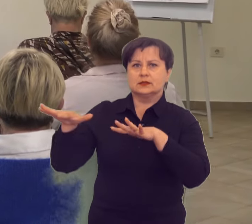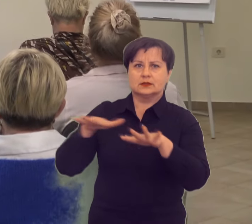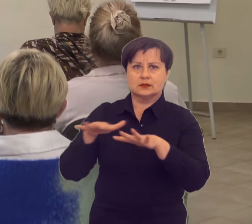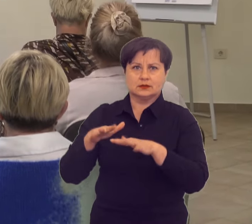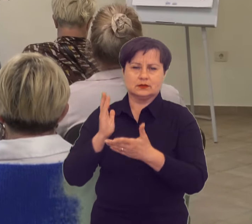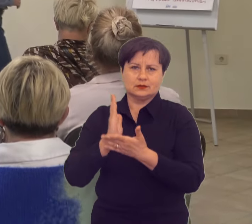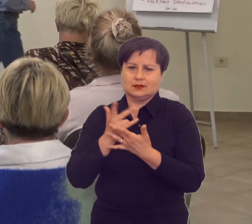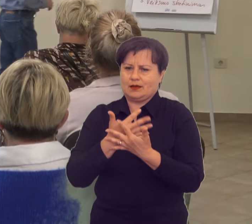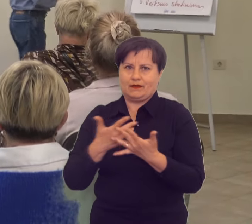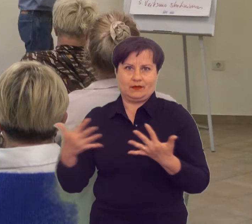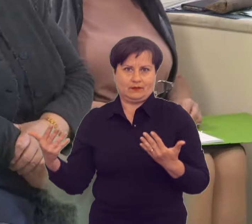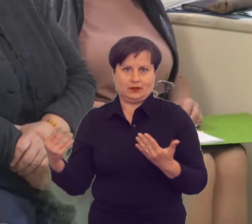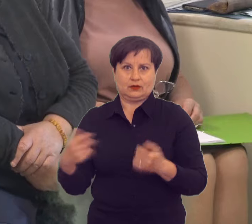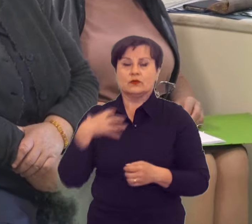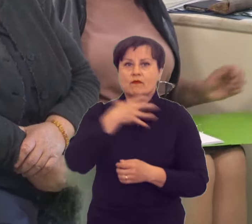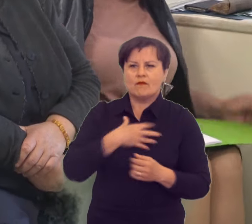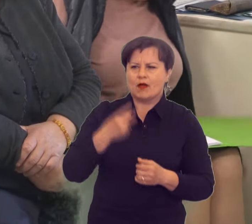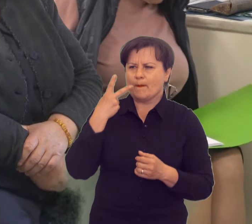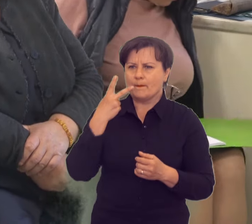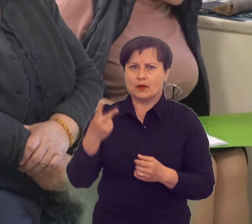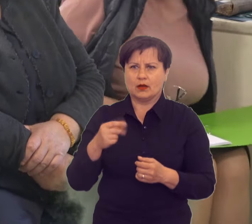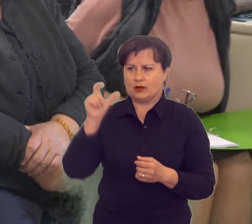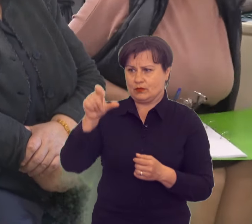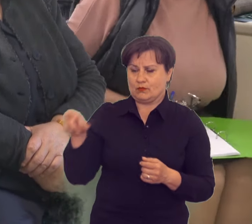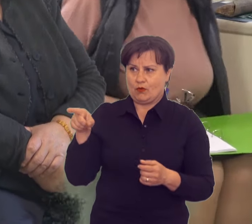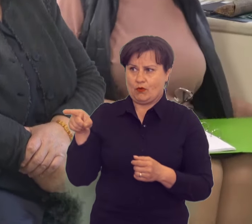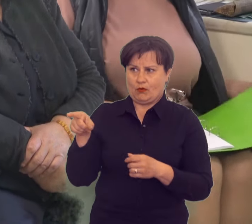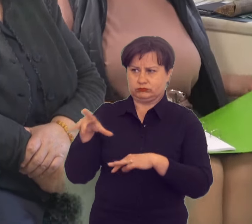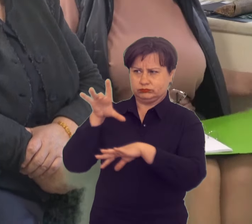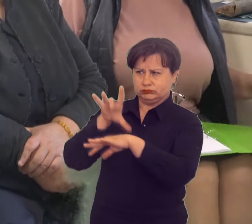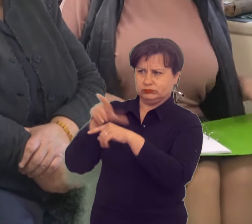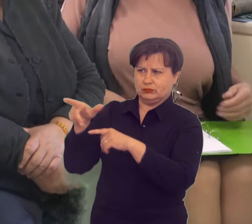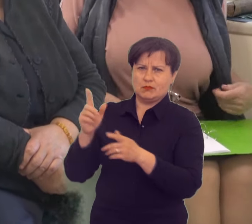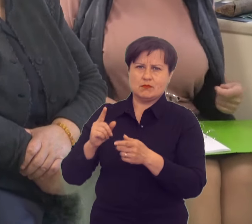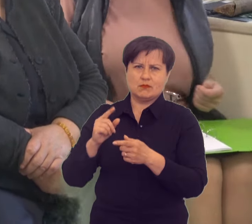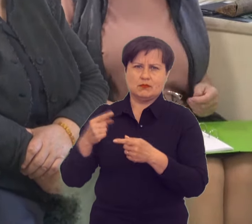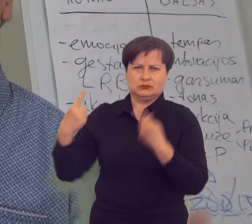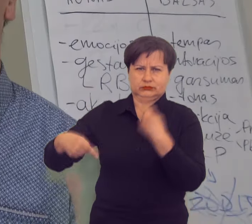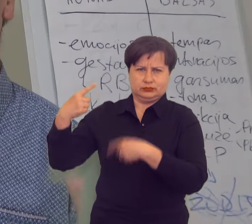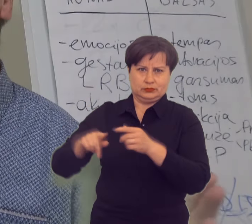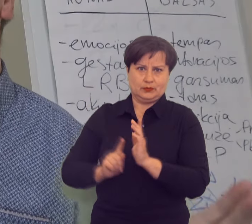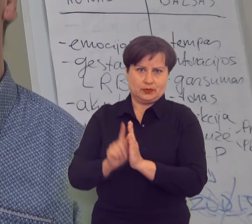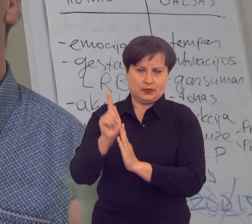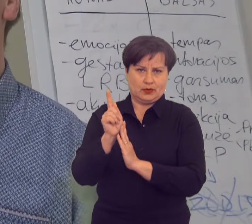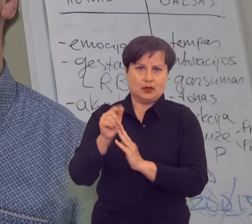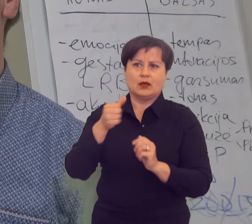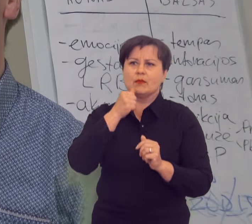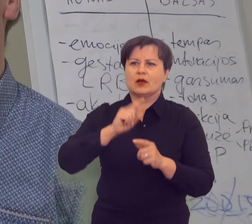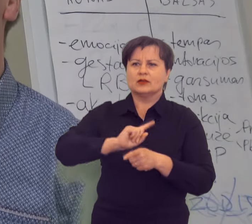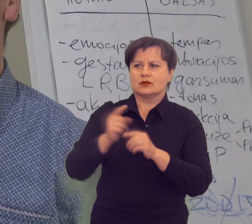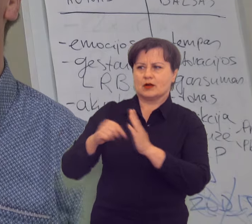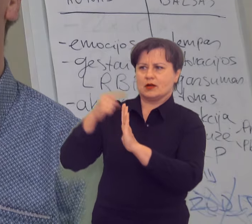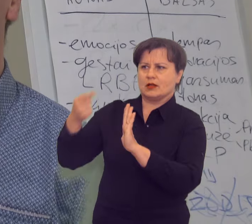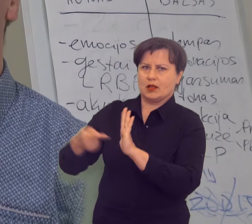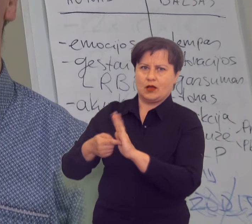svarbiausia pamatyti, kad žmogus jis bando komunikuoti destruktyviai ir klausti, eiti prie objektyvių šaltinių,